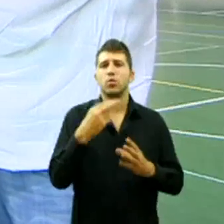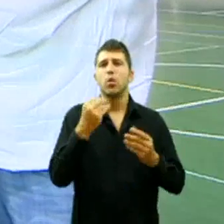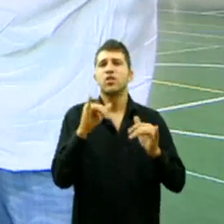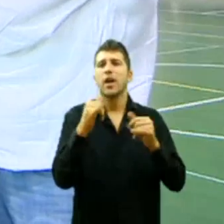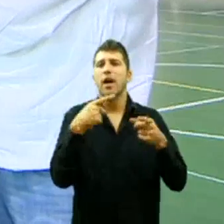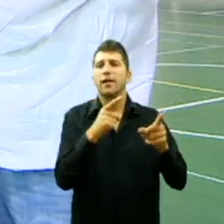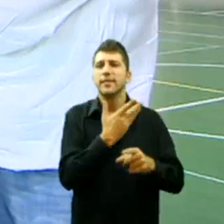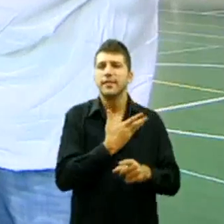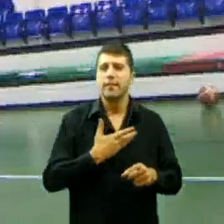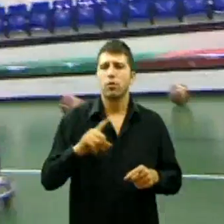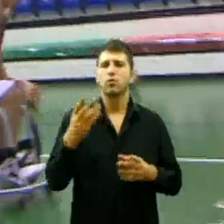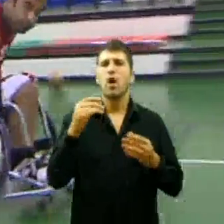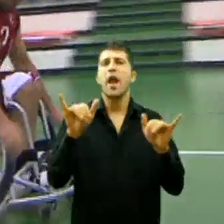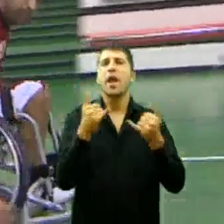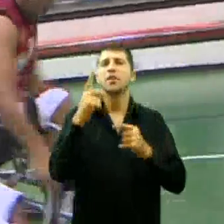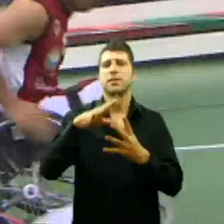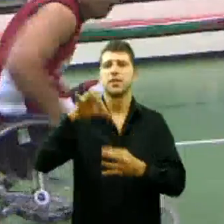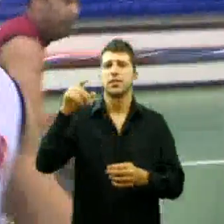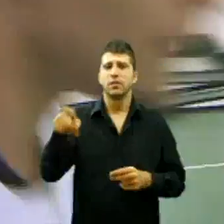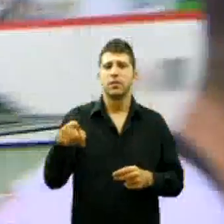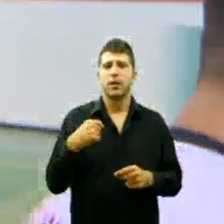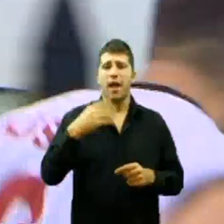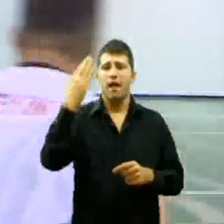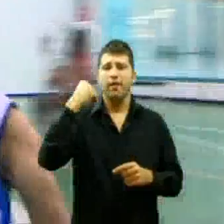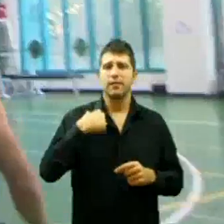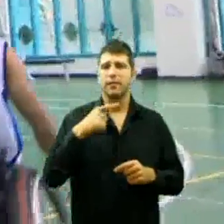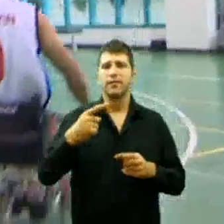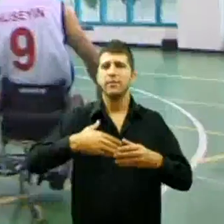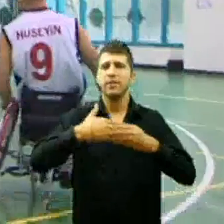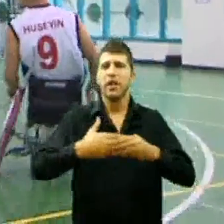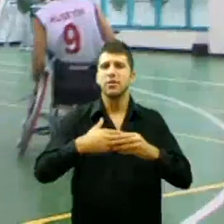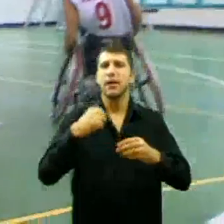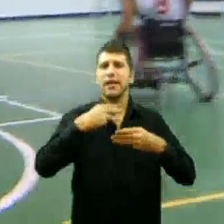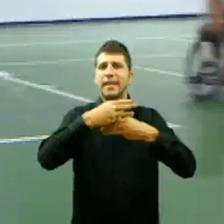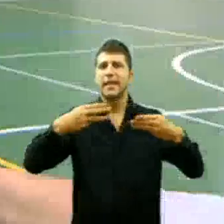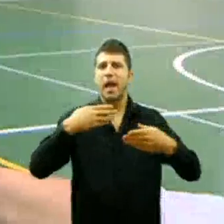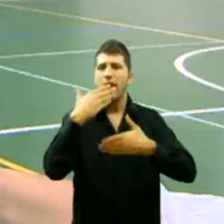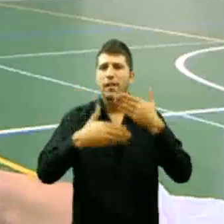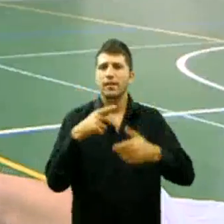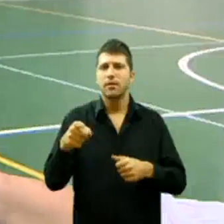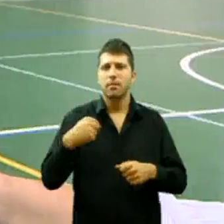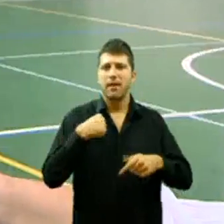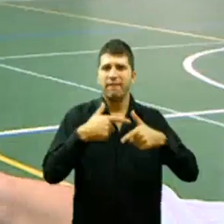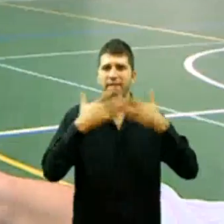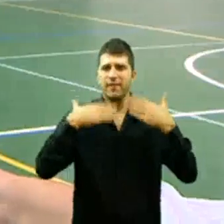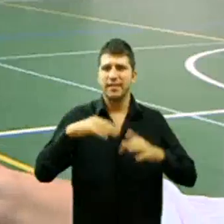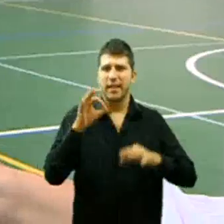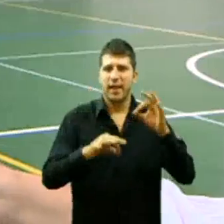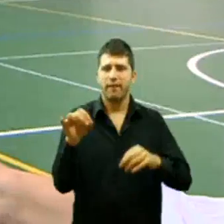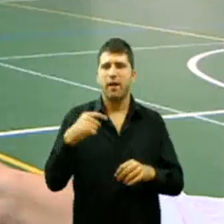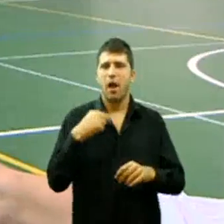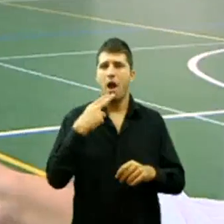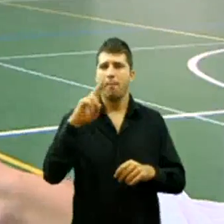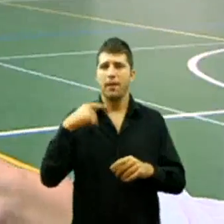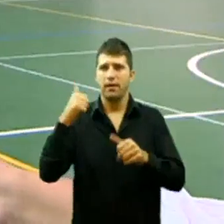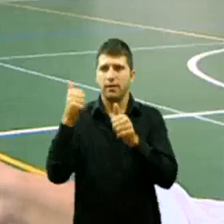yani eğlenceli bir kişiliktir. Metin'le tanışma hikayemizi anlatayım ister size. Burada fizik tedavi görüyordum. Ablam refakatçi